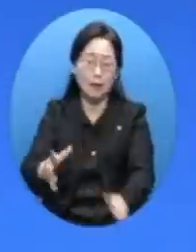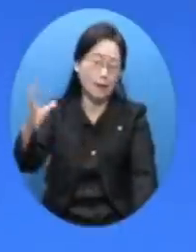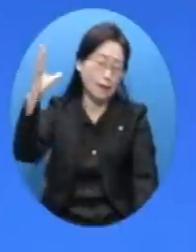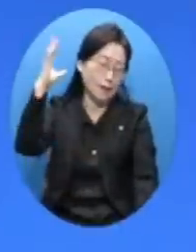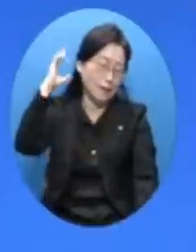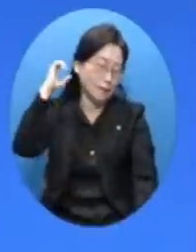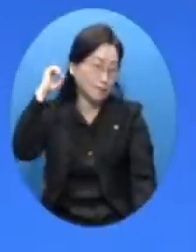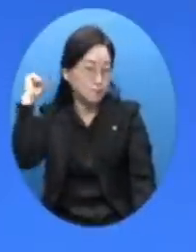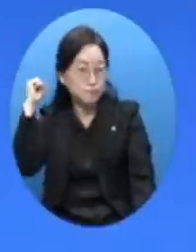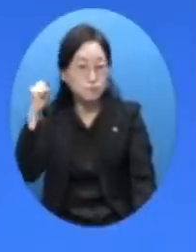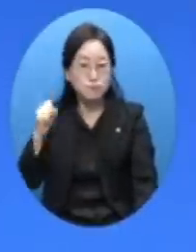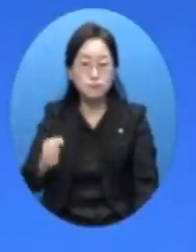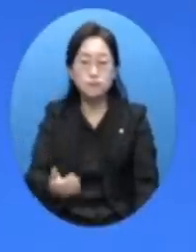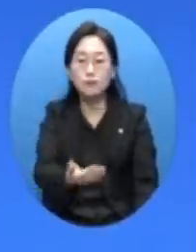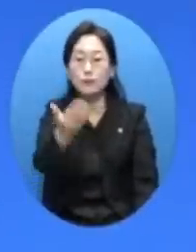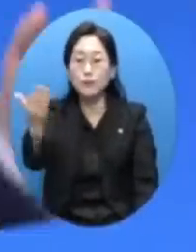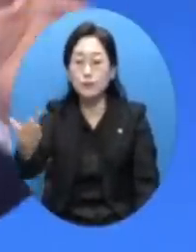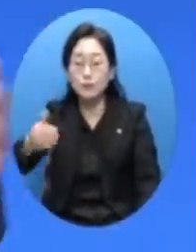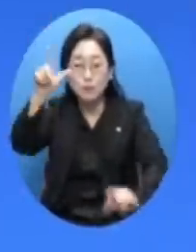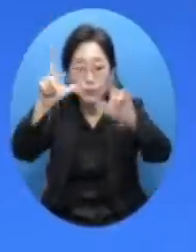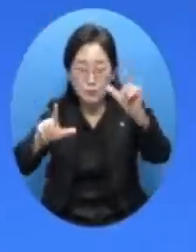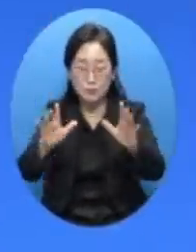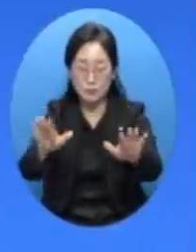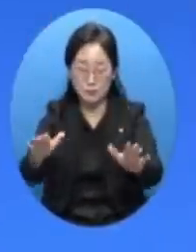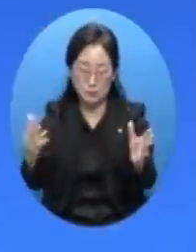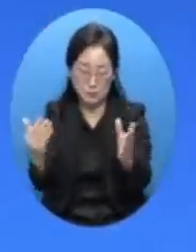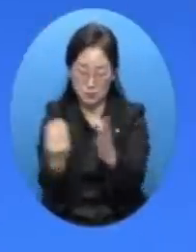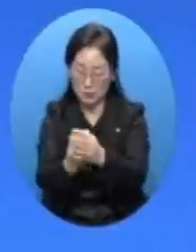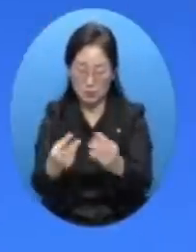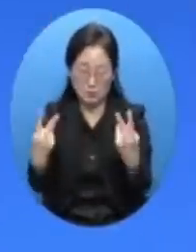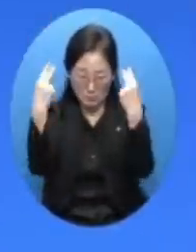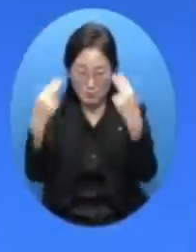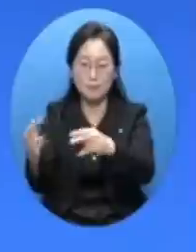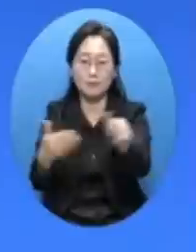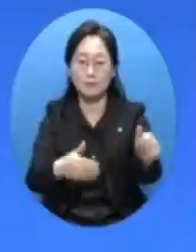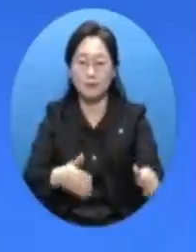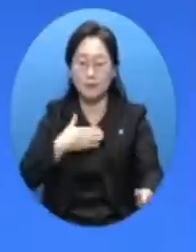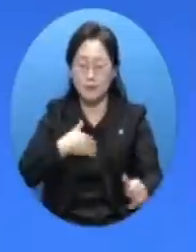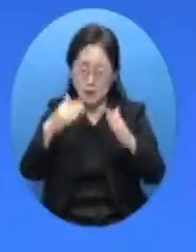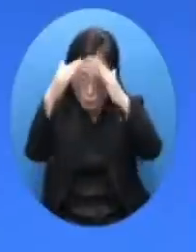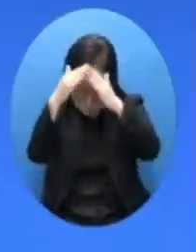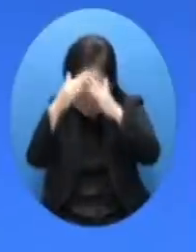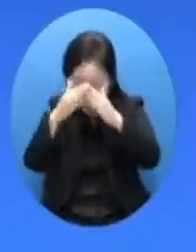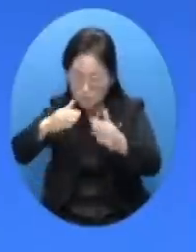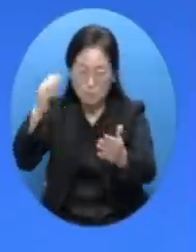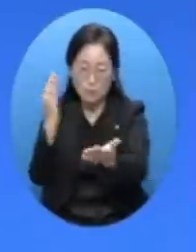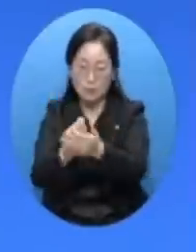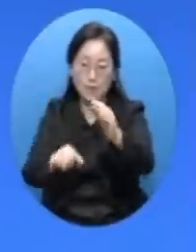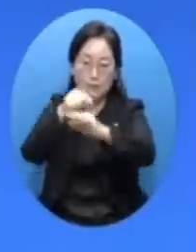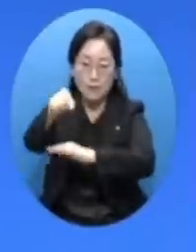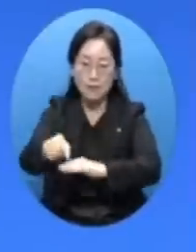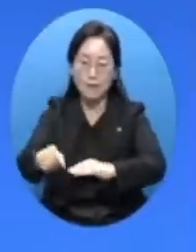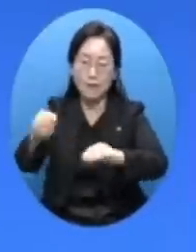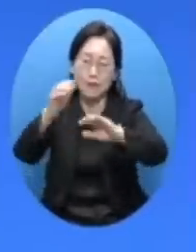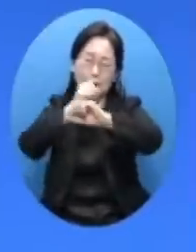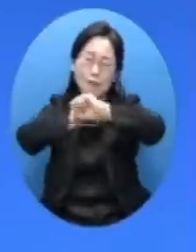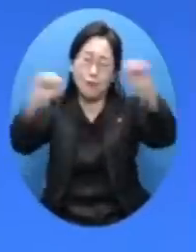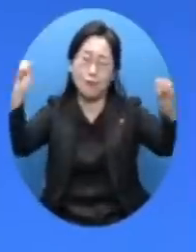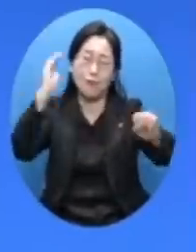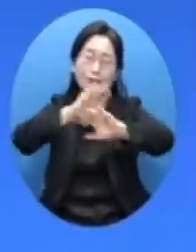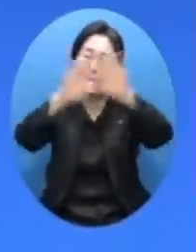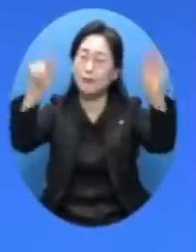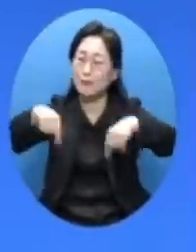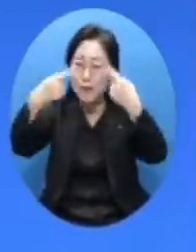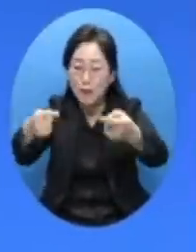있는 여러분의 모습을 오늘 다 내려놓으시기 바랍니다. 나라고 하는 좁은 공간에서 뛰쳐나와서 무한대 하나님의 공간으로